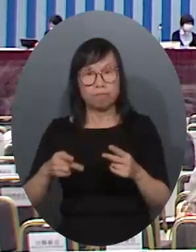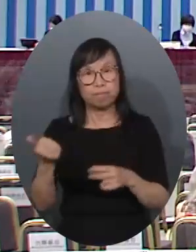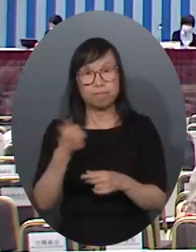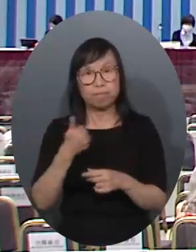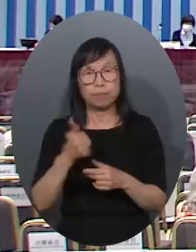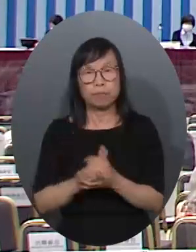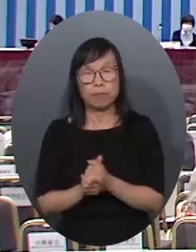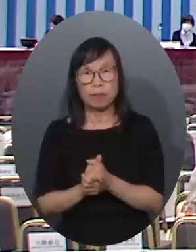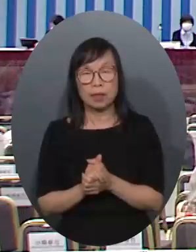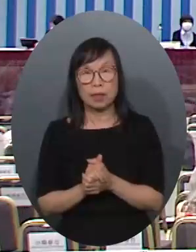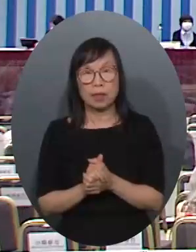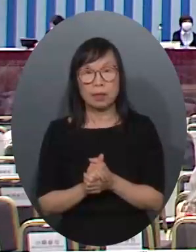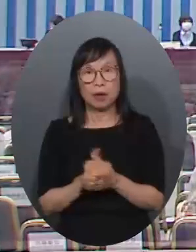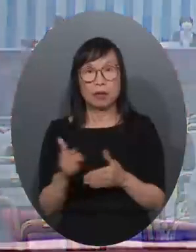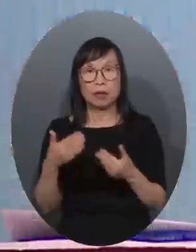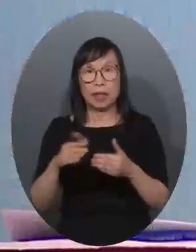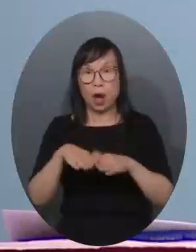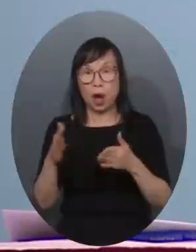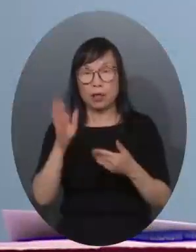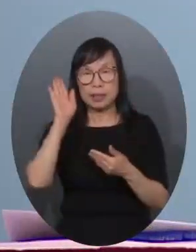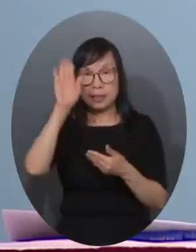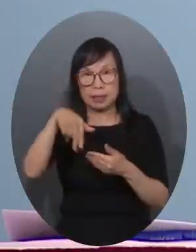我們已經進入了一個前期